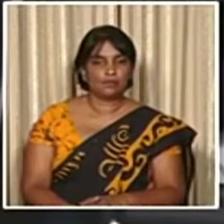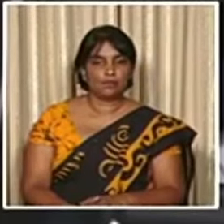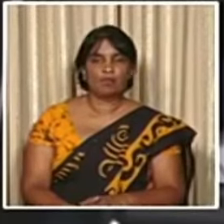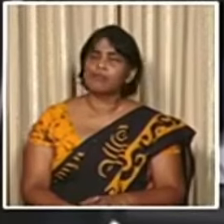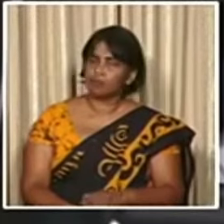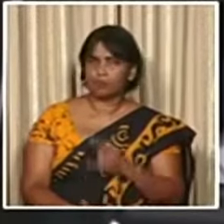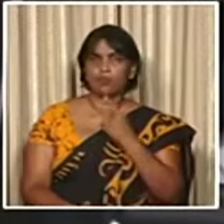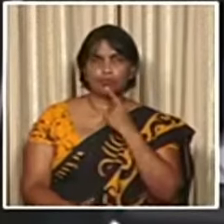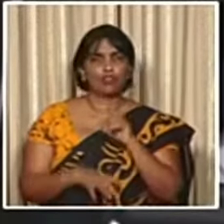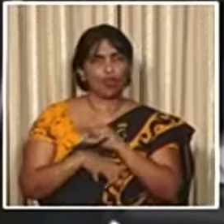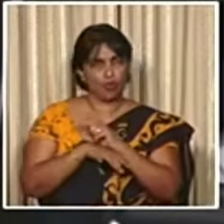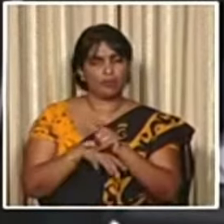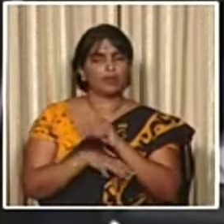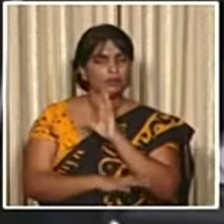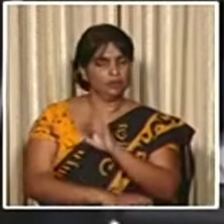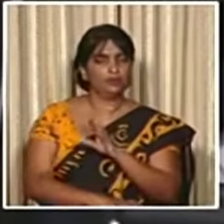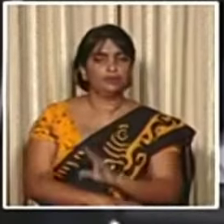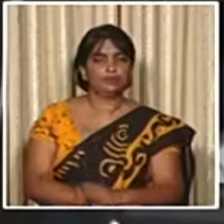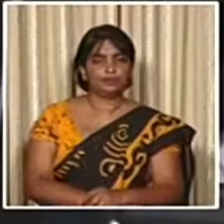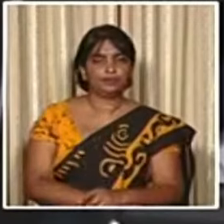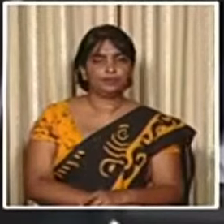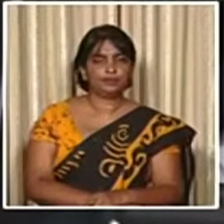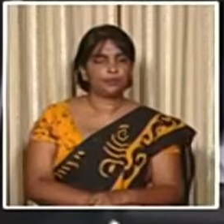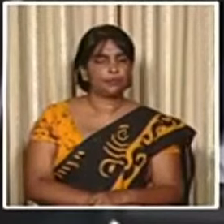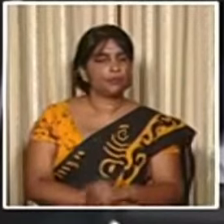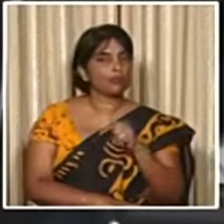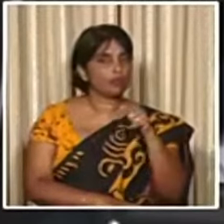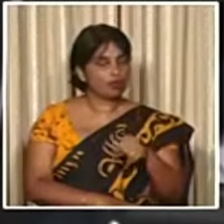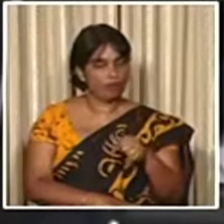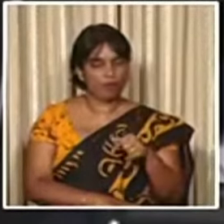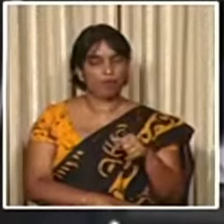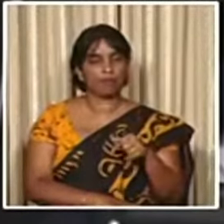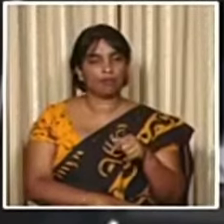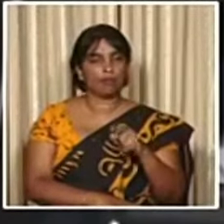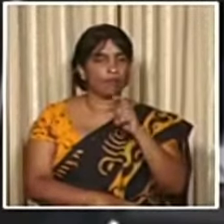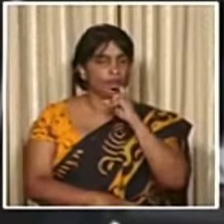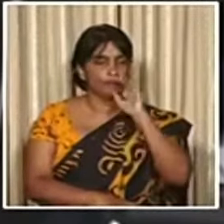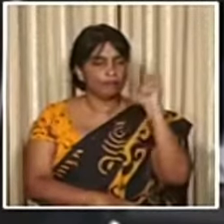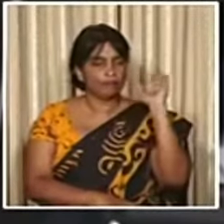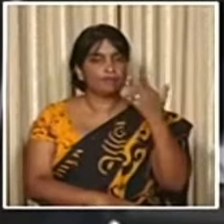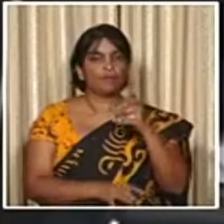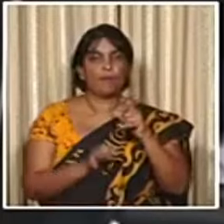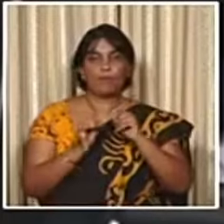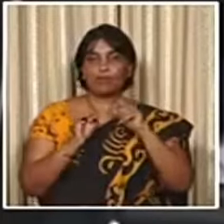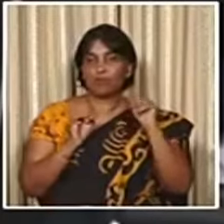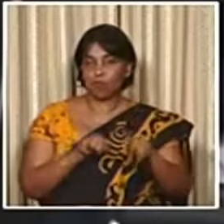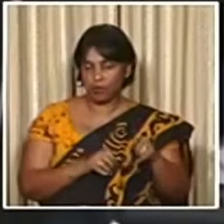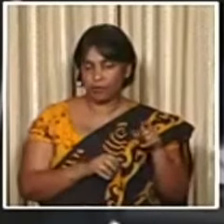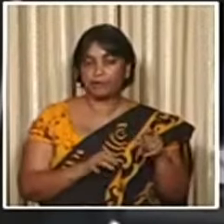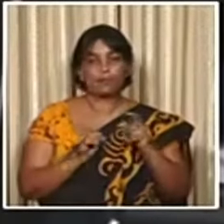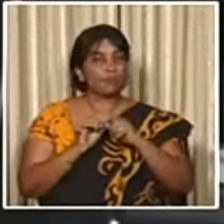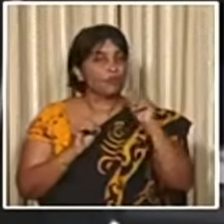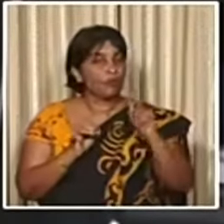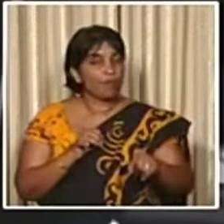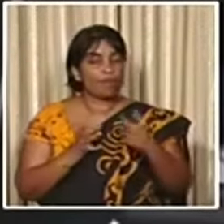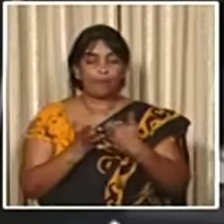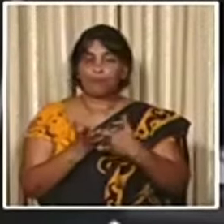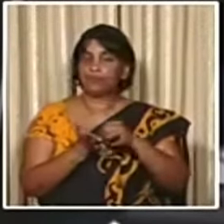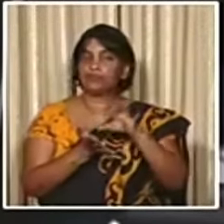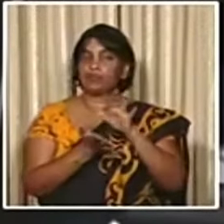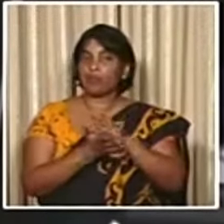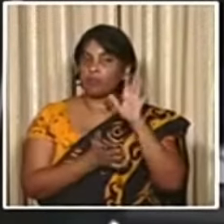ඔව් ඔව් කොමසාරිස් කෙනෙක්මයි. ඒ කොමසාරිස් මේ දැන් මේ හැම අධිකරණයෙම තියෙනවා පැනල් එකක්. ඒ පැනල් එකේ